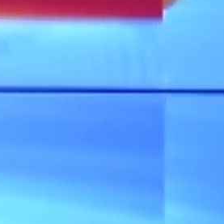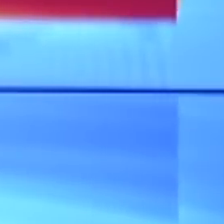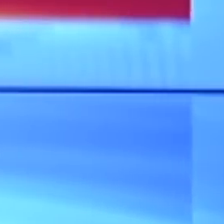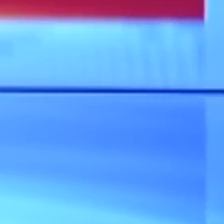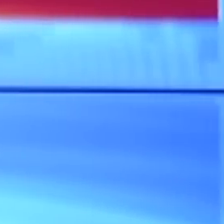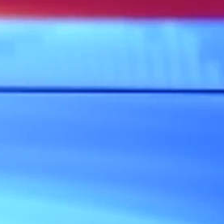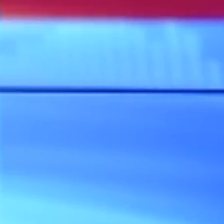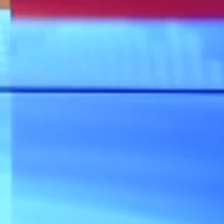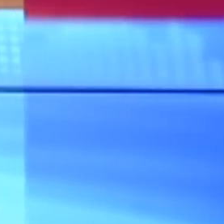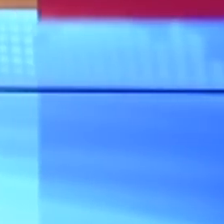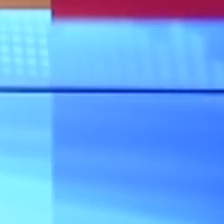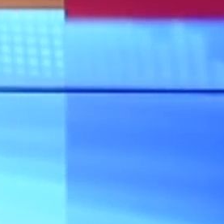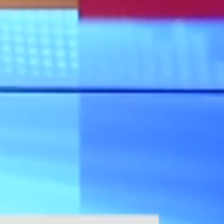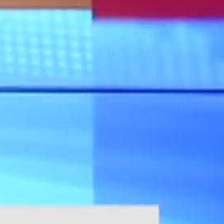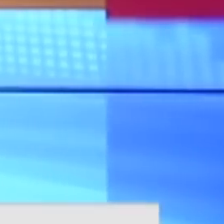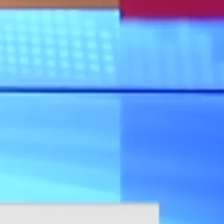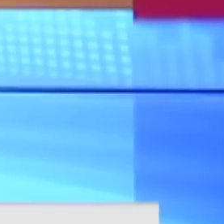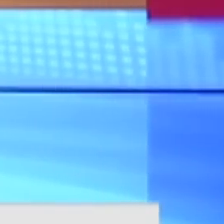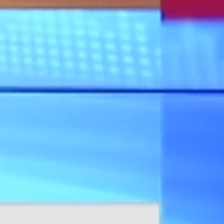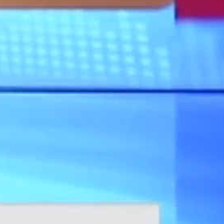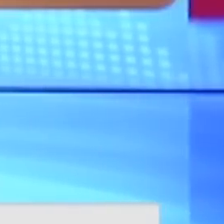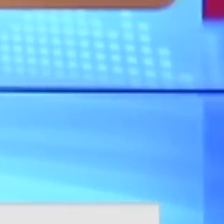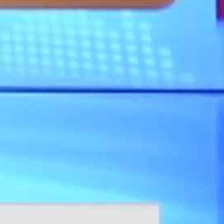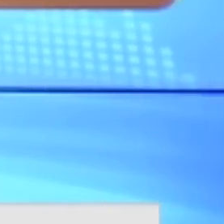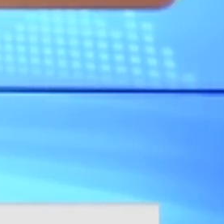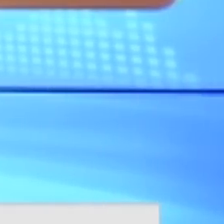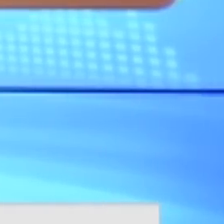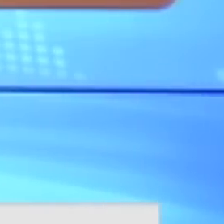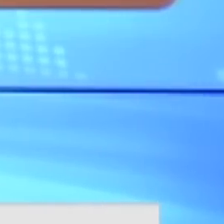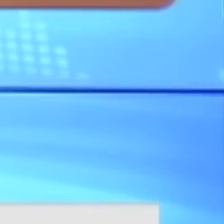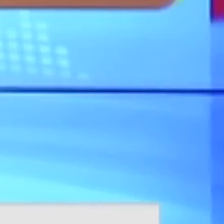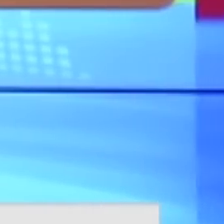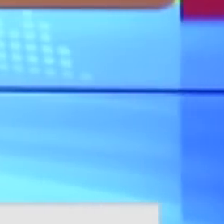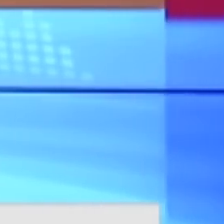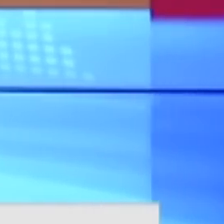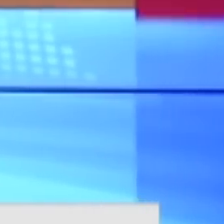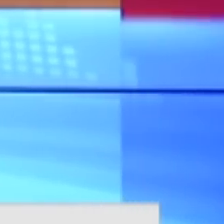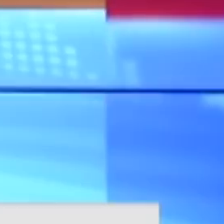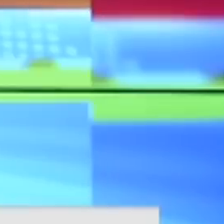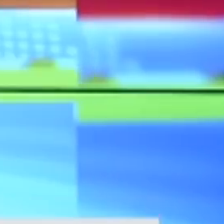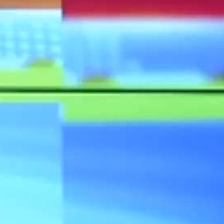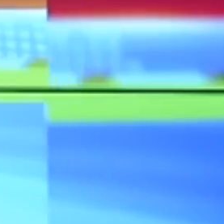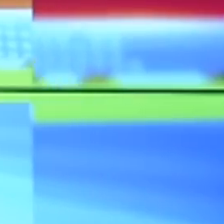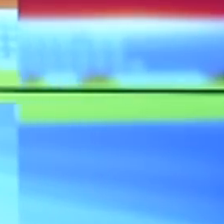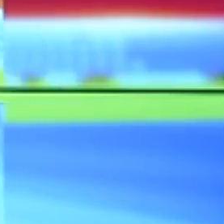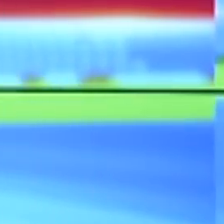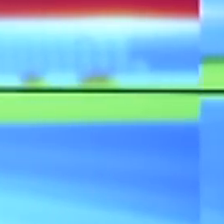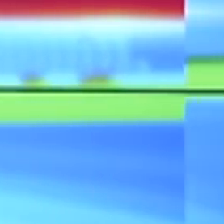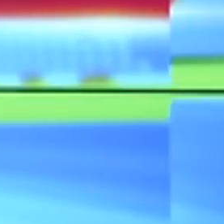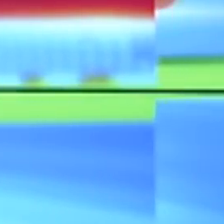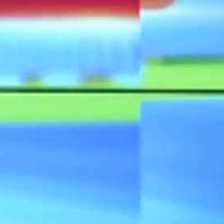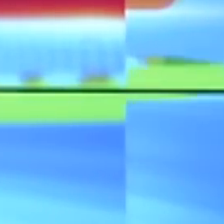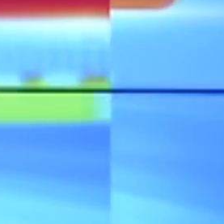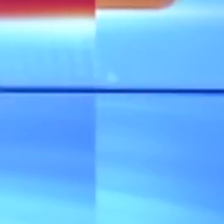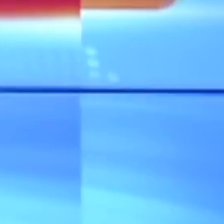Bihe byiza kuri mwese akurikiye televiziyo Rwanda twizere ko muri rusange mukomeje kumera neza n'umwanya w'amakuru mu rurimi rw'Ikinyarwanda Ndi Gloria Mukamubano guverinoma y'u